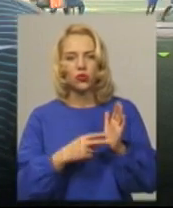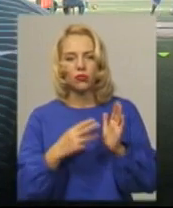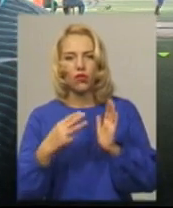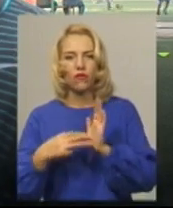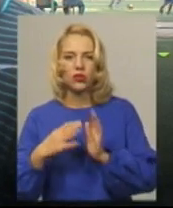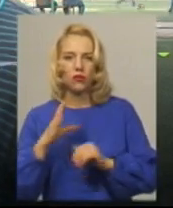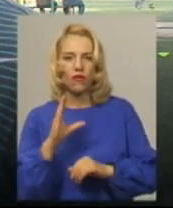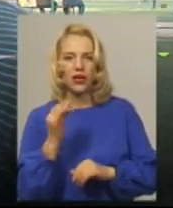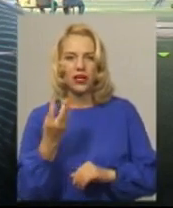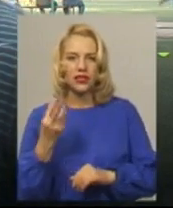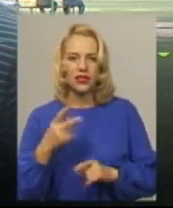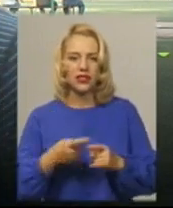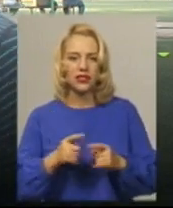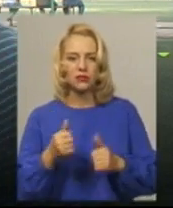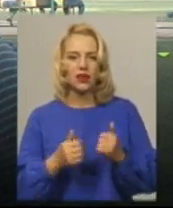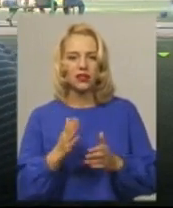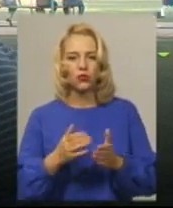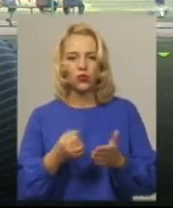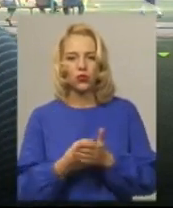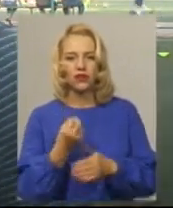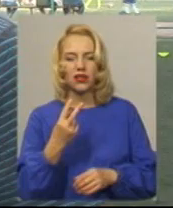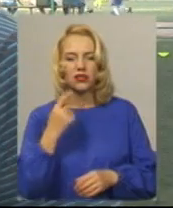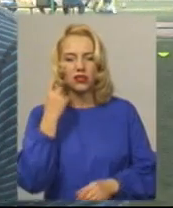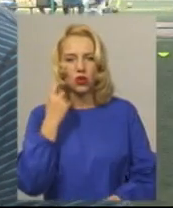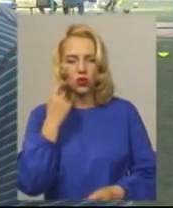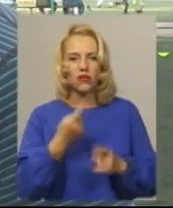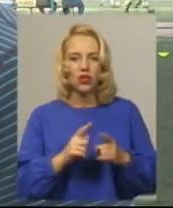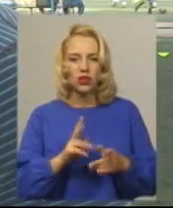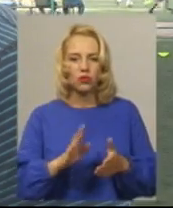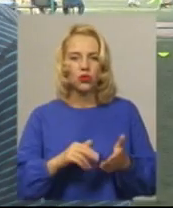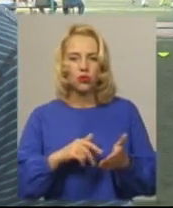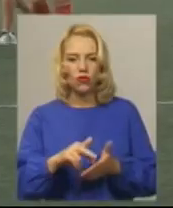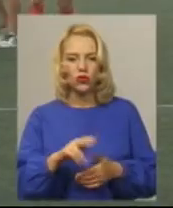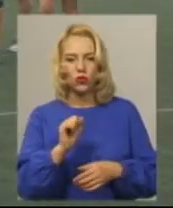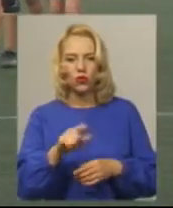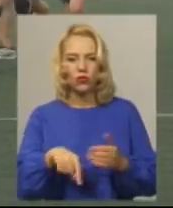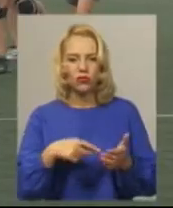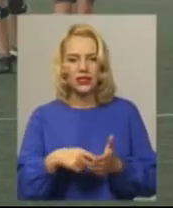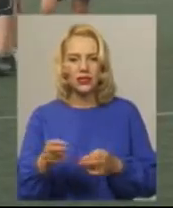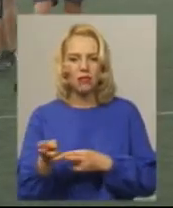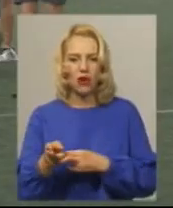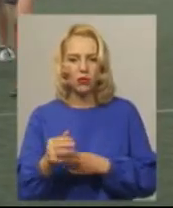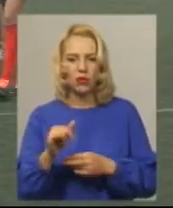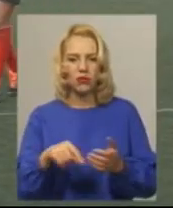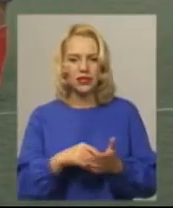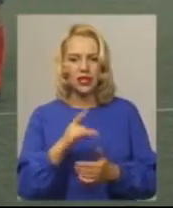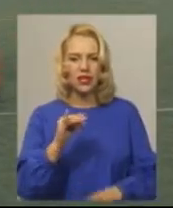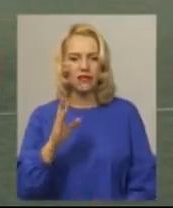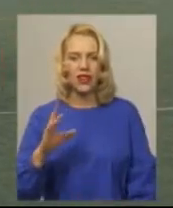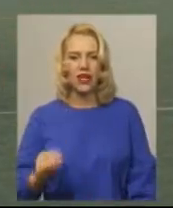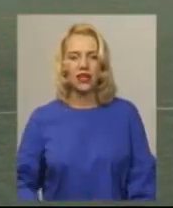Це будуть змагання до 12 років. Вони пройдуть в місті Рівне. Андрій Гумений, Катерина Шевчук,